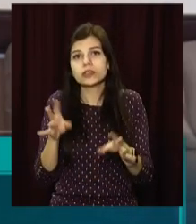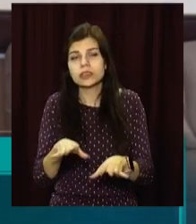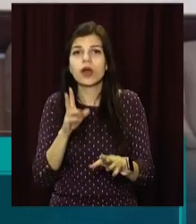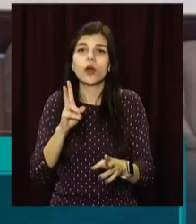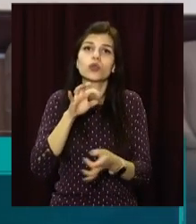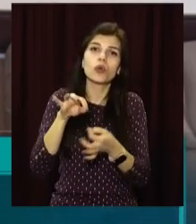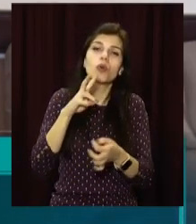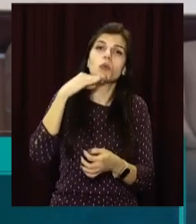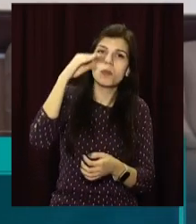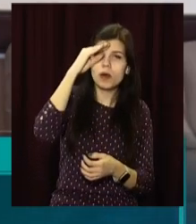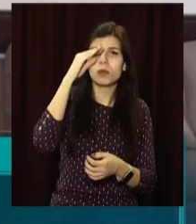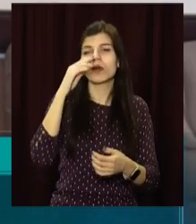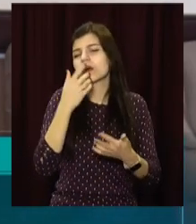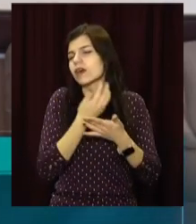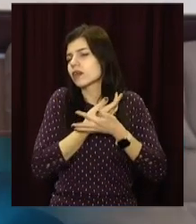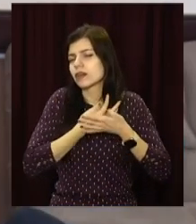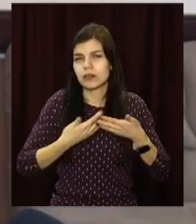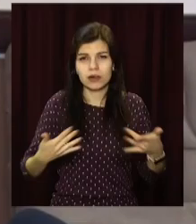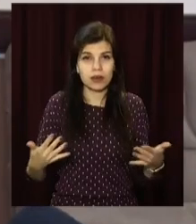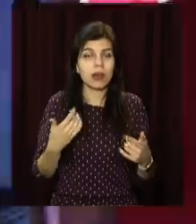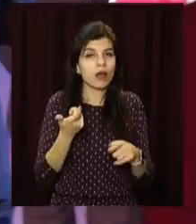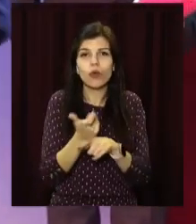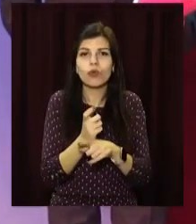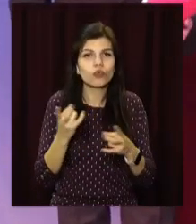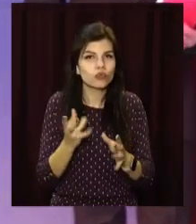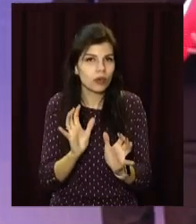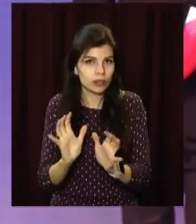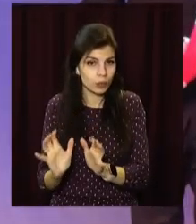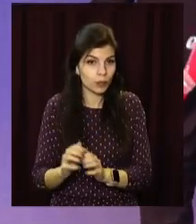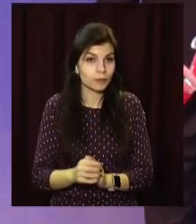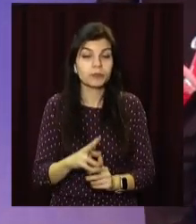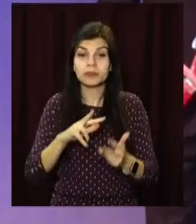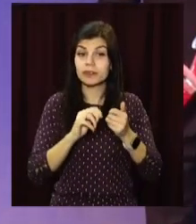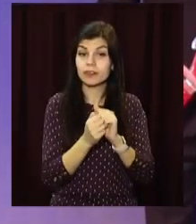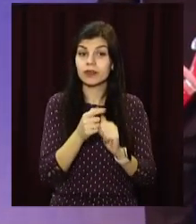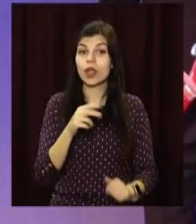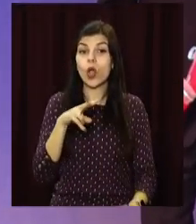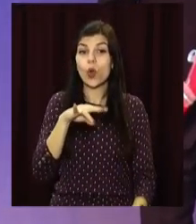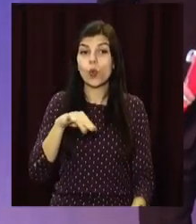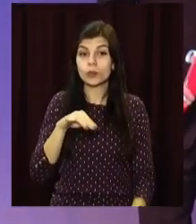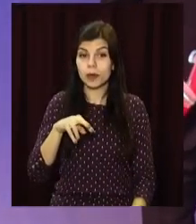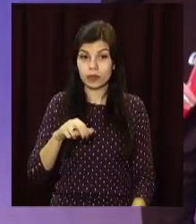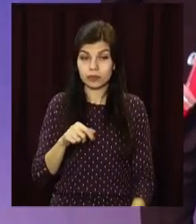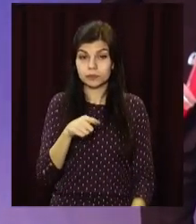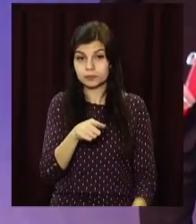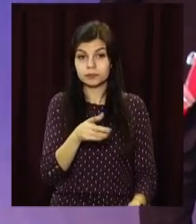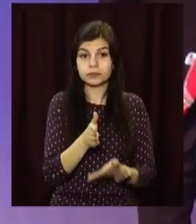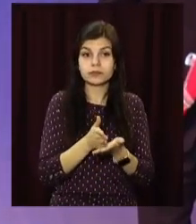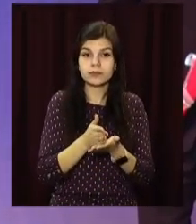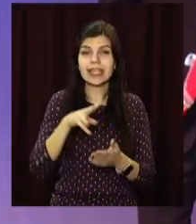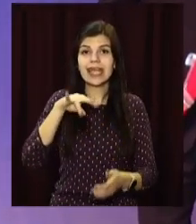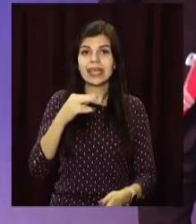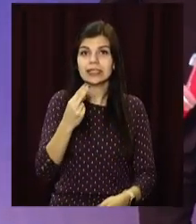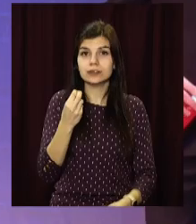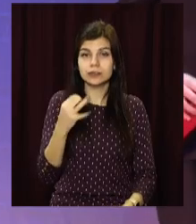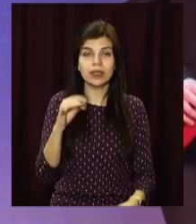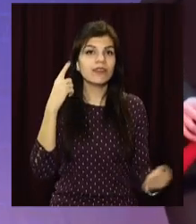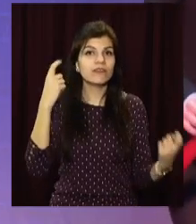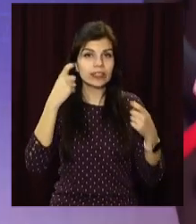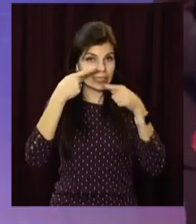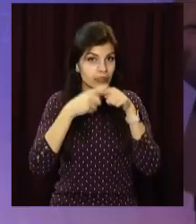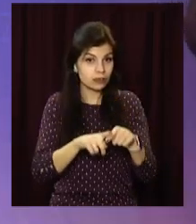батьків. Любові, турботи. Їм це дуже потрібно. Кам'янчанка Людмила Збоєва 30 років очолює ліцей нових